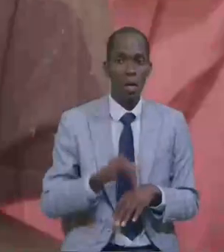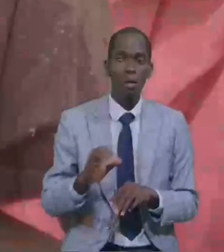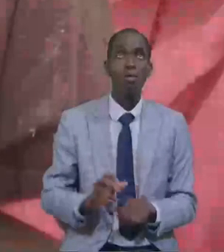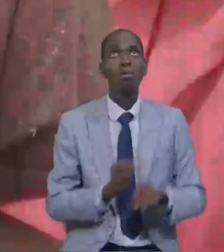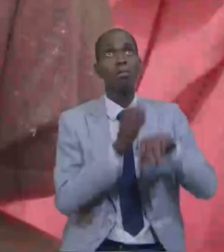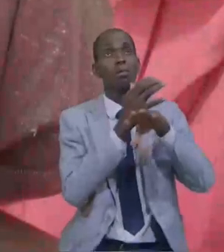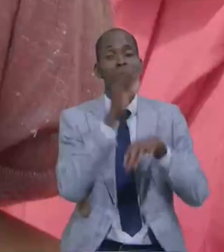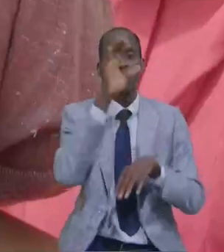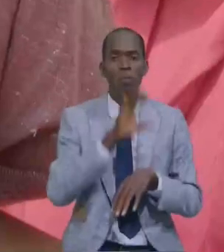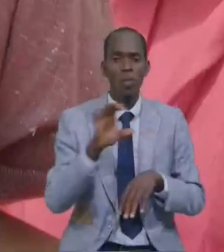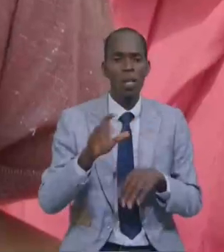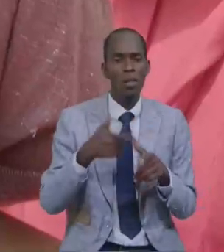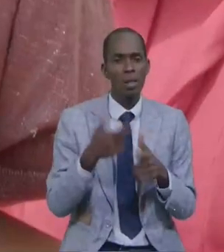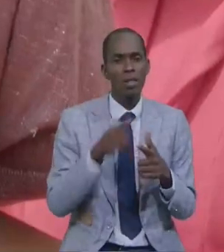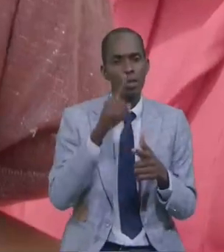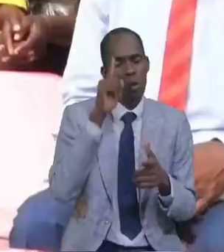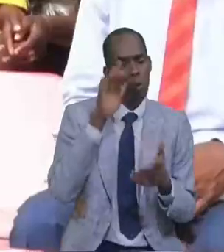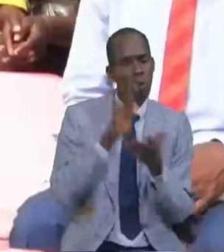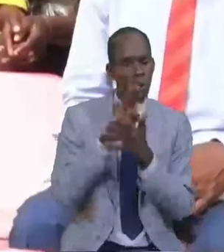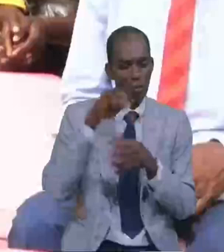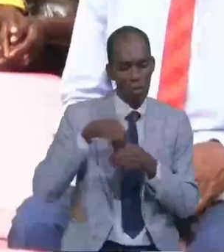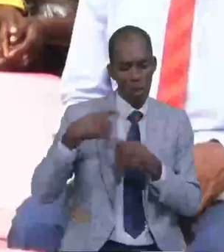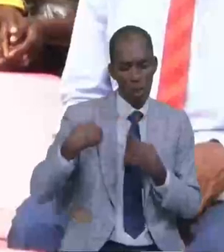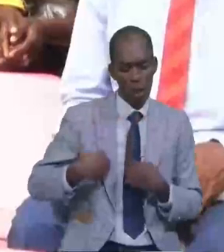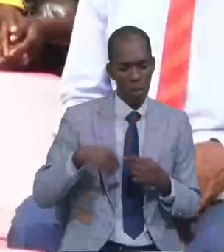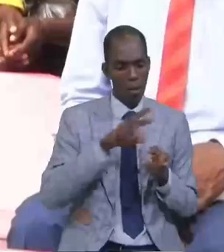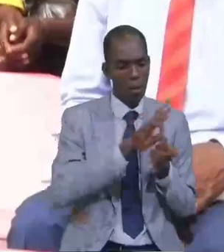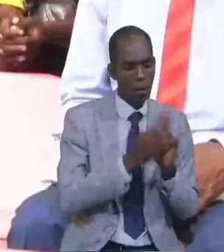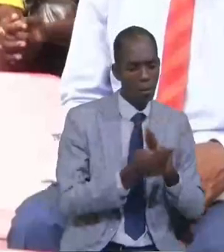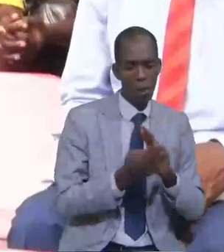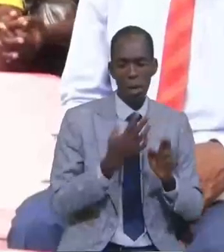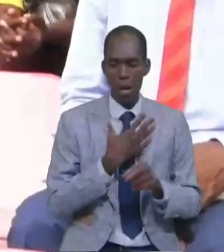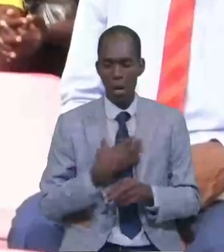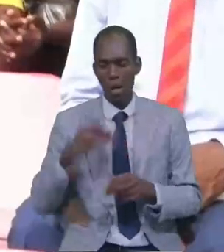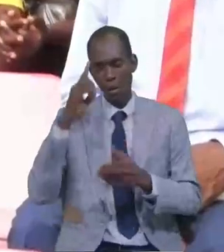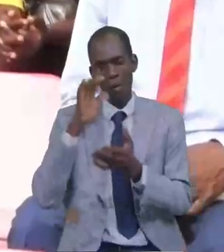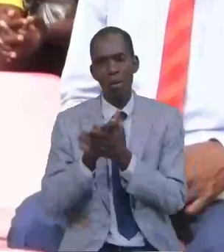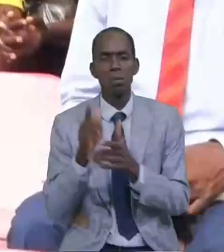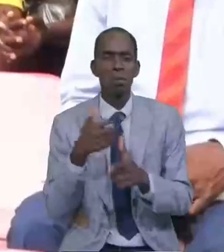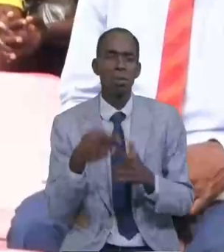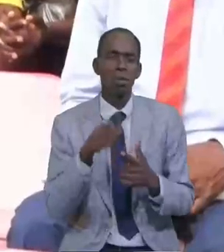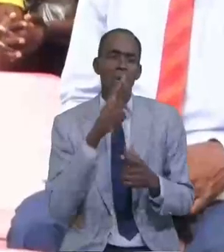sauvé. Maintenant, ce salut. À quoi,